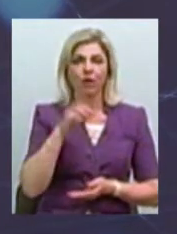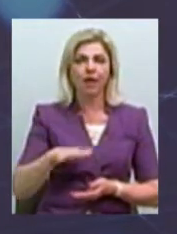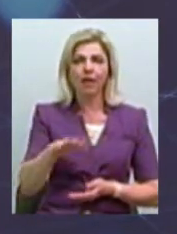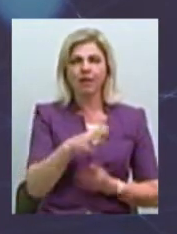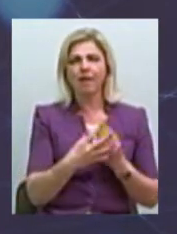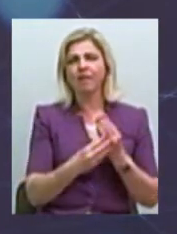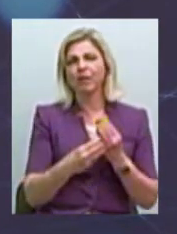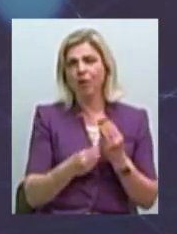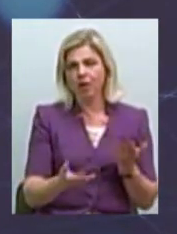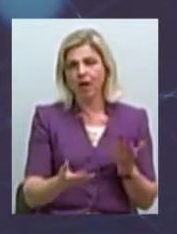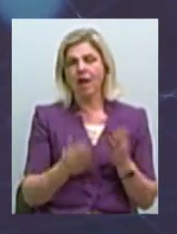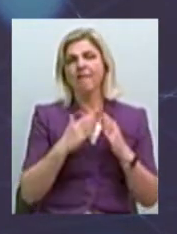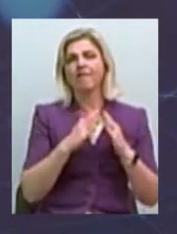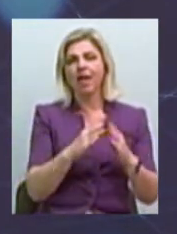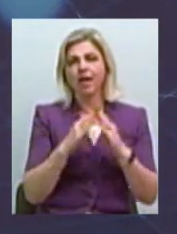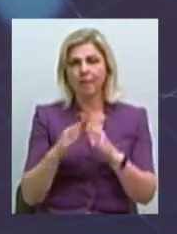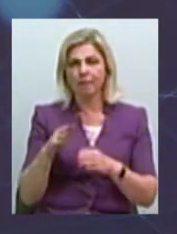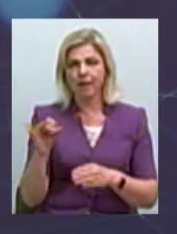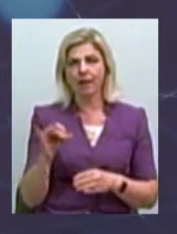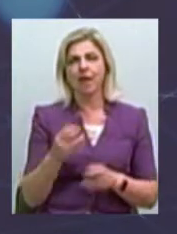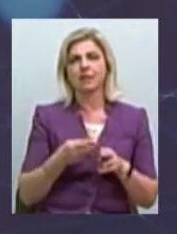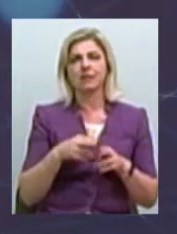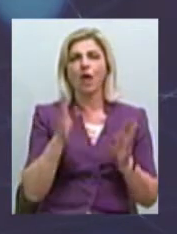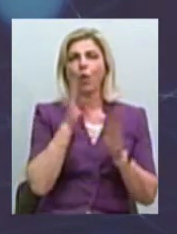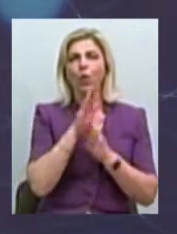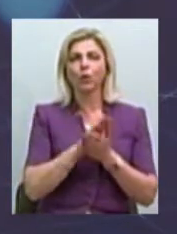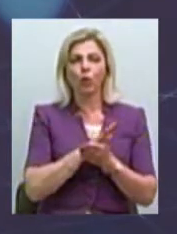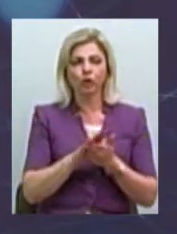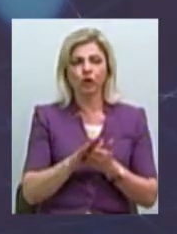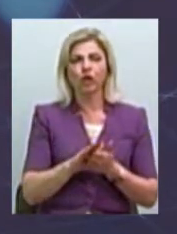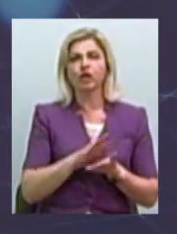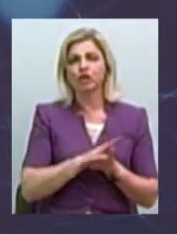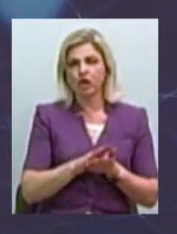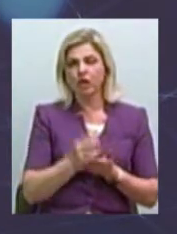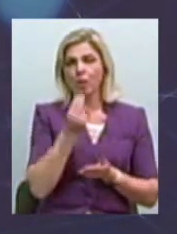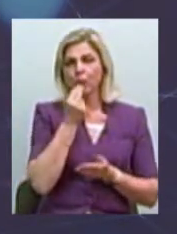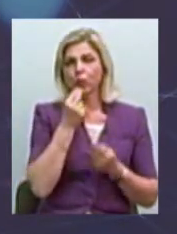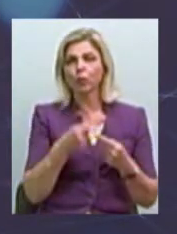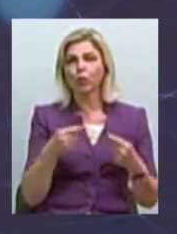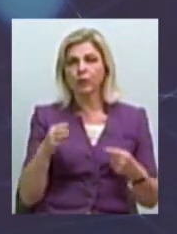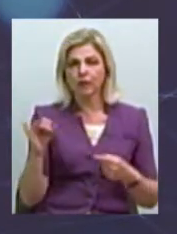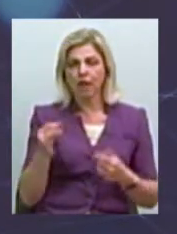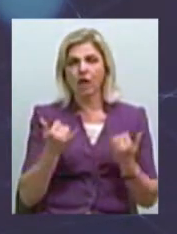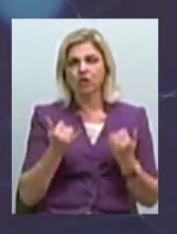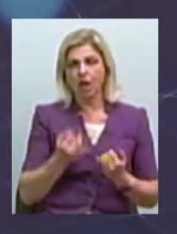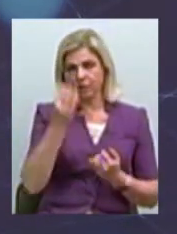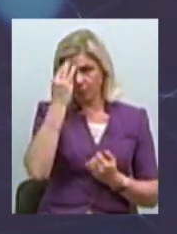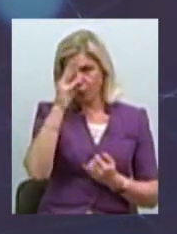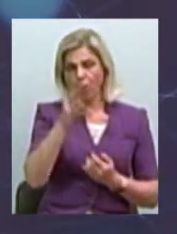це ферми, це екологічно чисті продукти. Зараз дуже популярний напрям